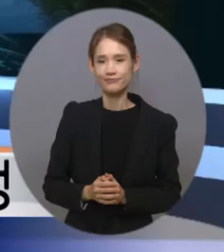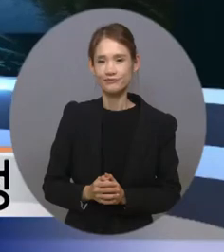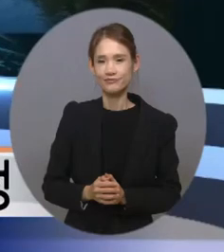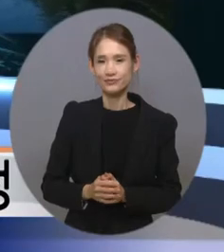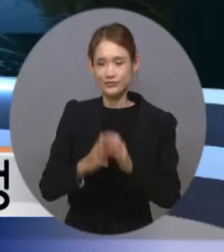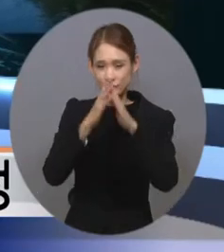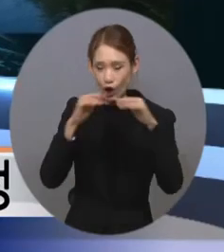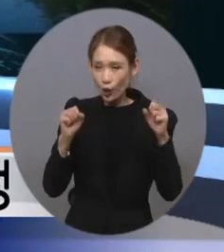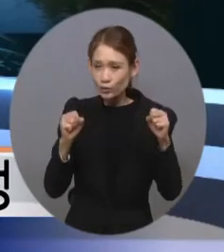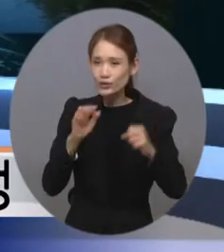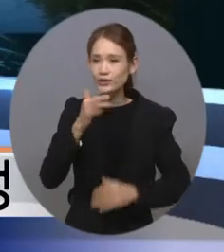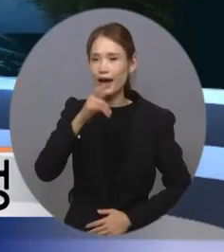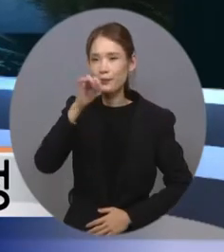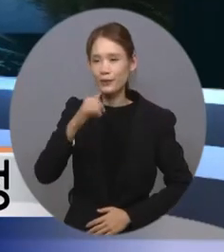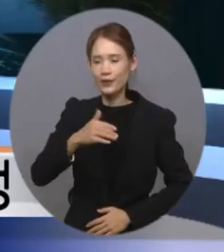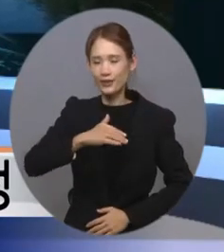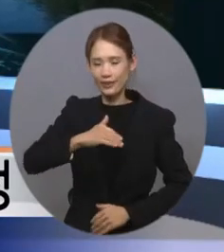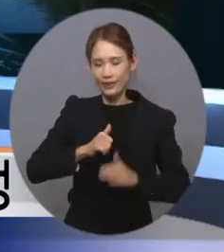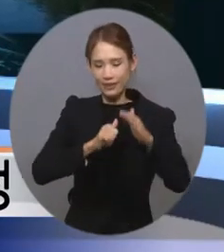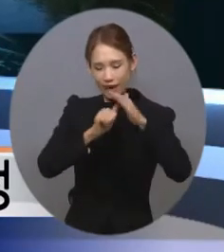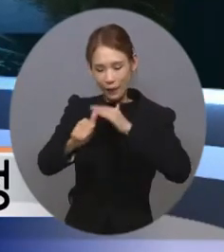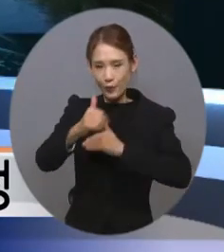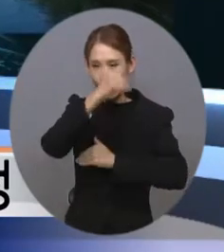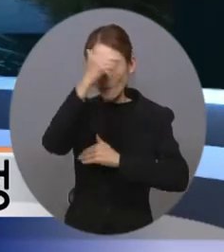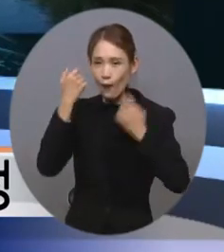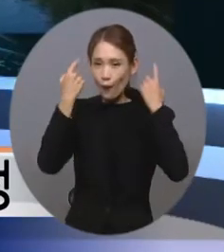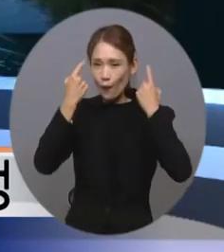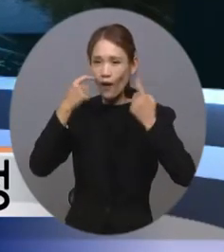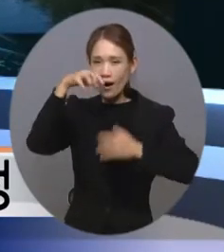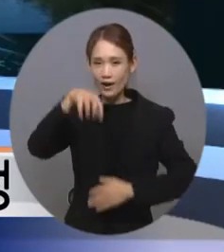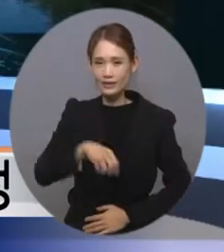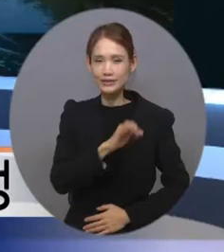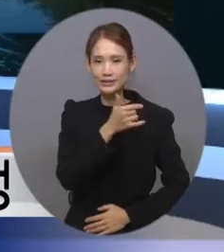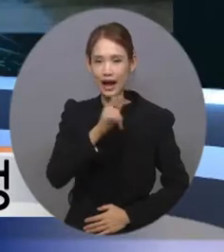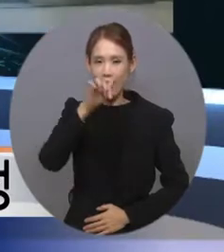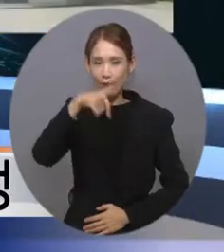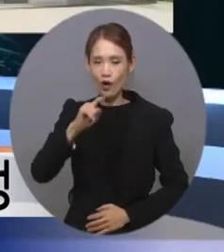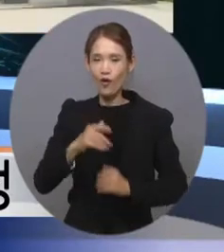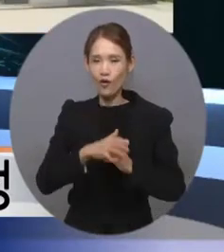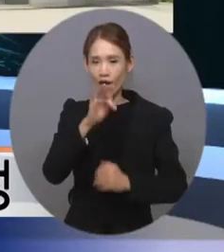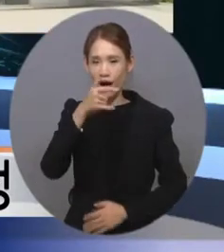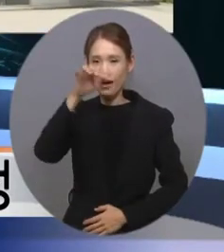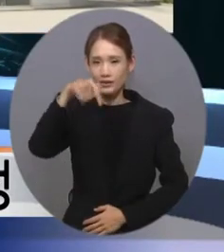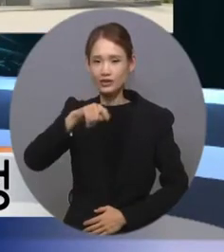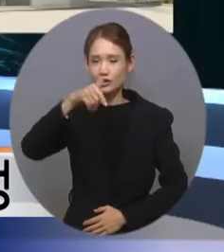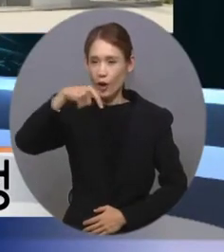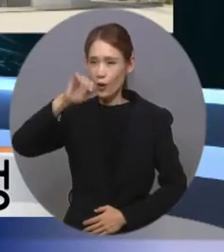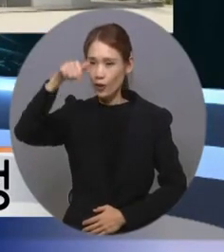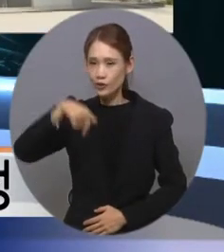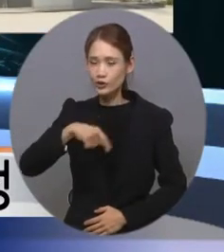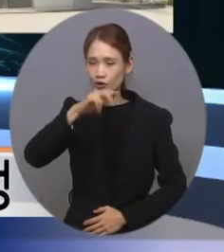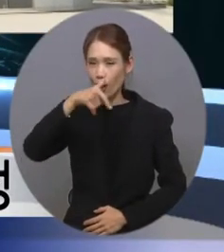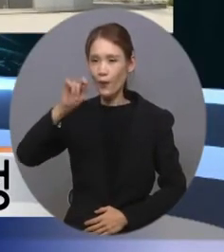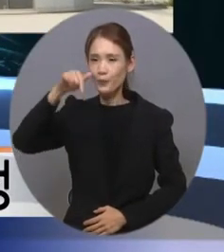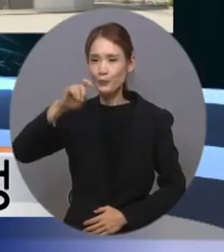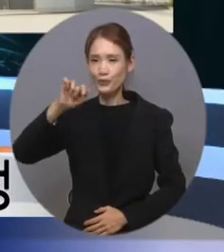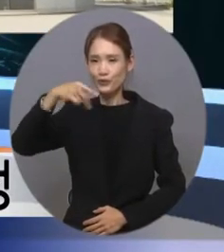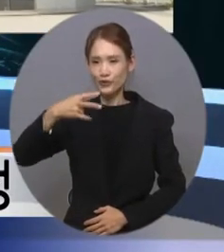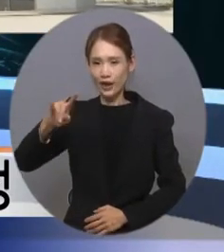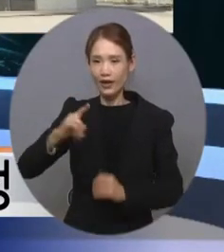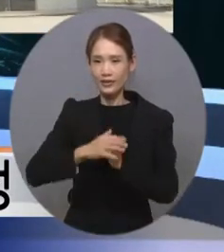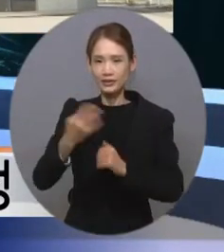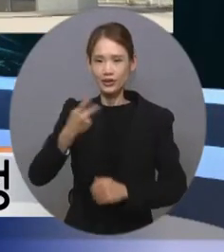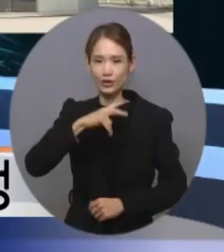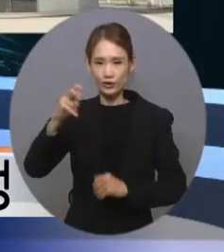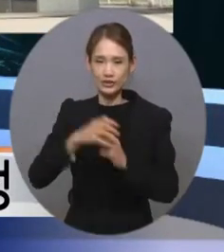전북 남원을 대표 관광지인 광한루 원과 남원 항공우주 천문대가 2012년도 열린 관광